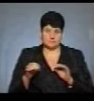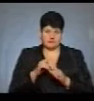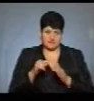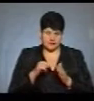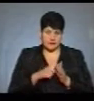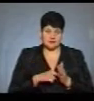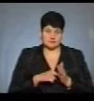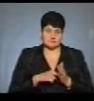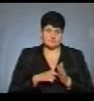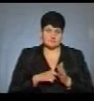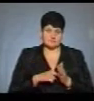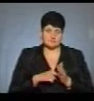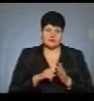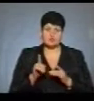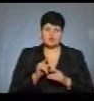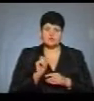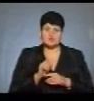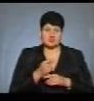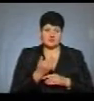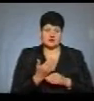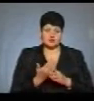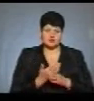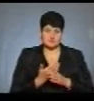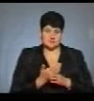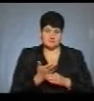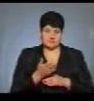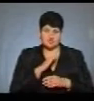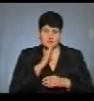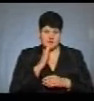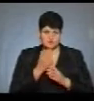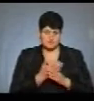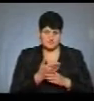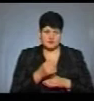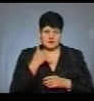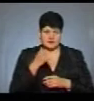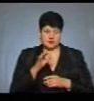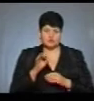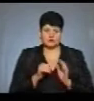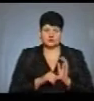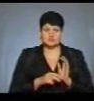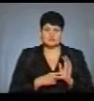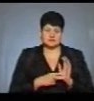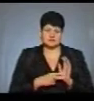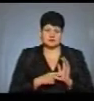питання щодо призначення вашої субсидії, вашій мамі субсидії. Мій телефон